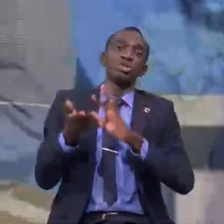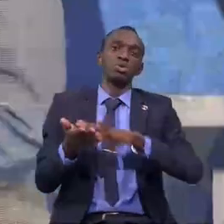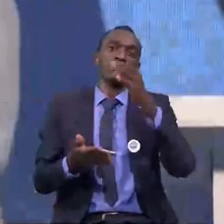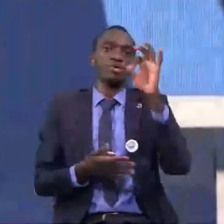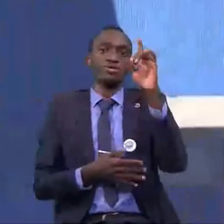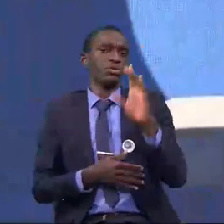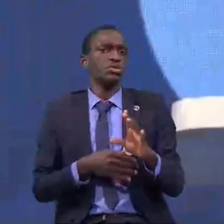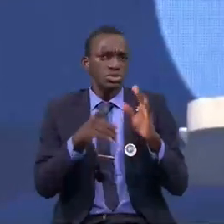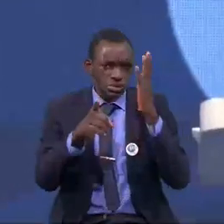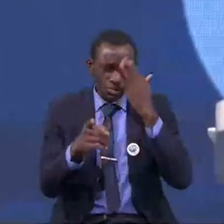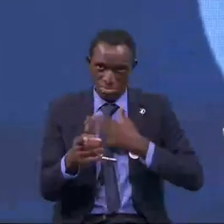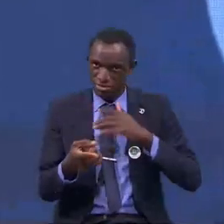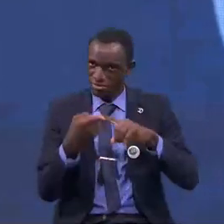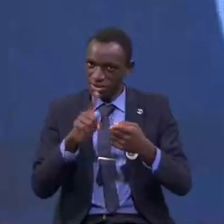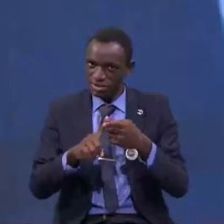Mes amis, ce soir,